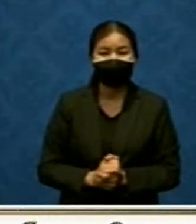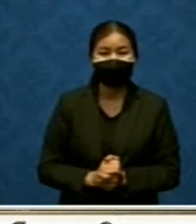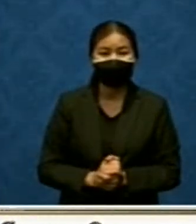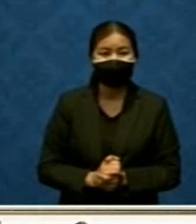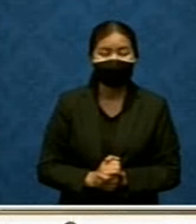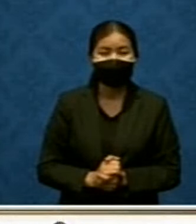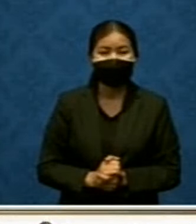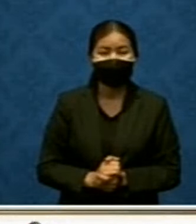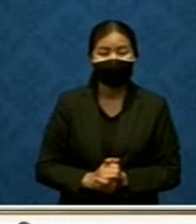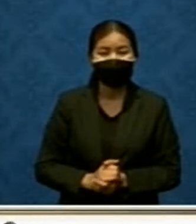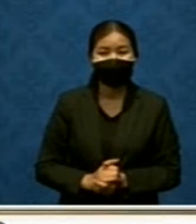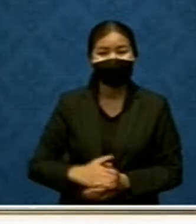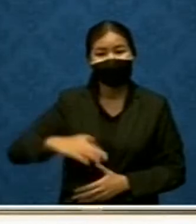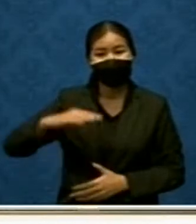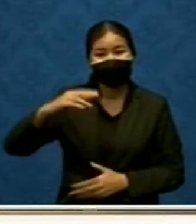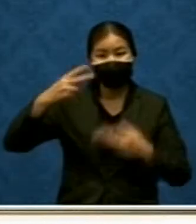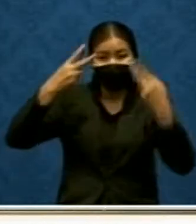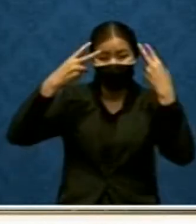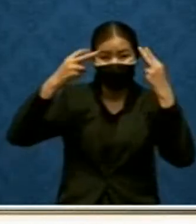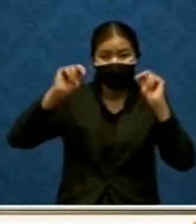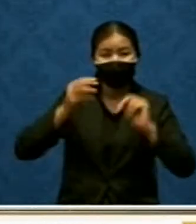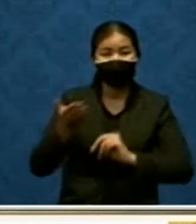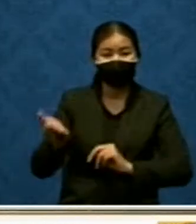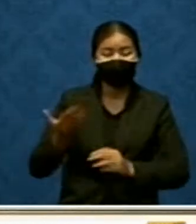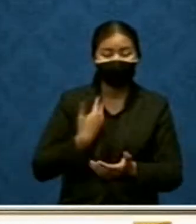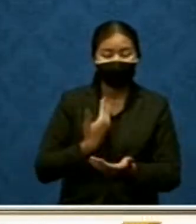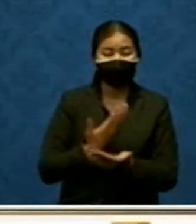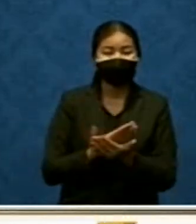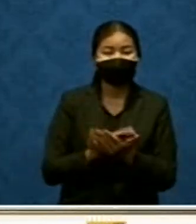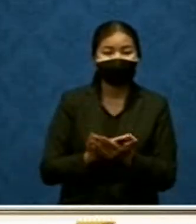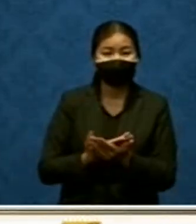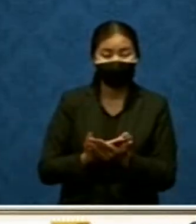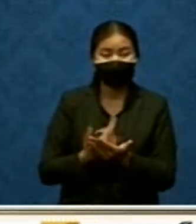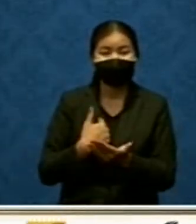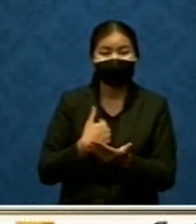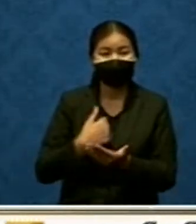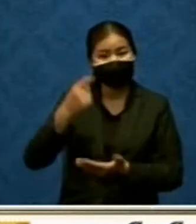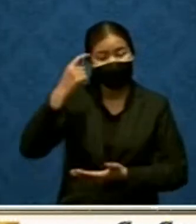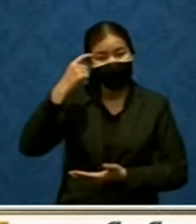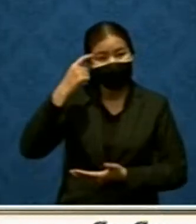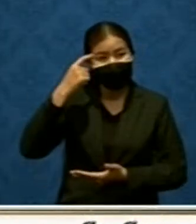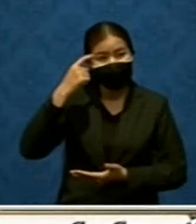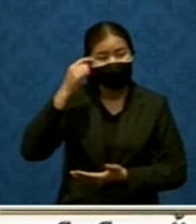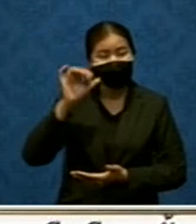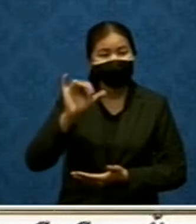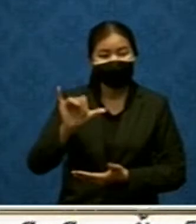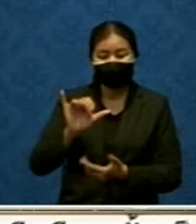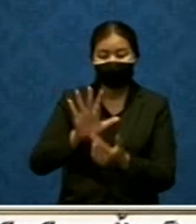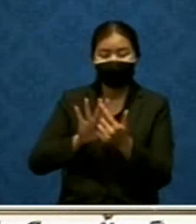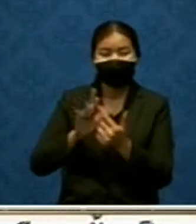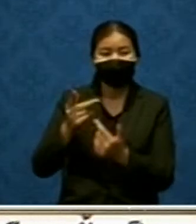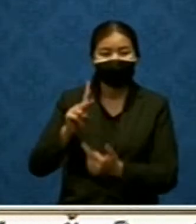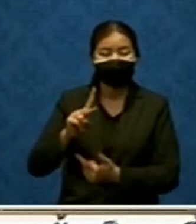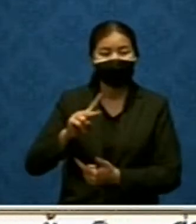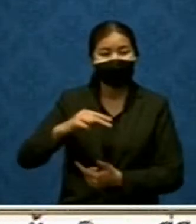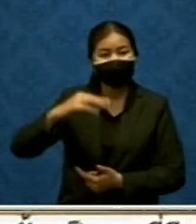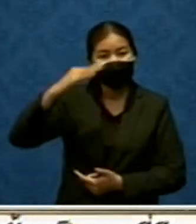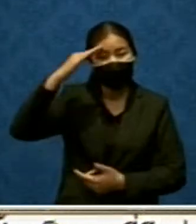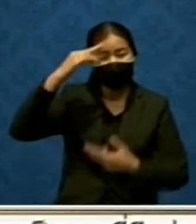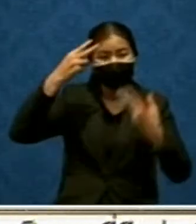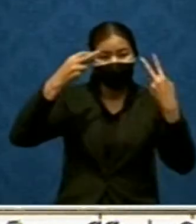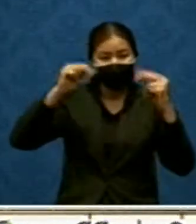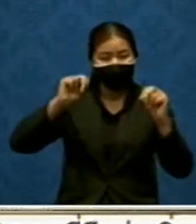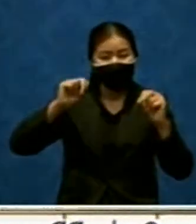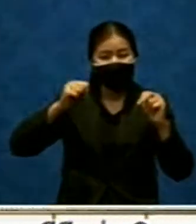รัฐมองทรีที่ทำงบประมาณที่ผมตั้งชื่ออยนี้วา ยุคตู่ 8 มืดมณ์ อนธาการค